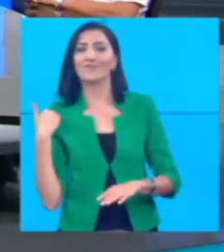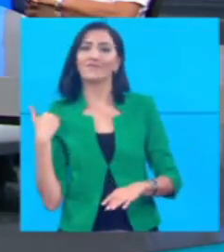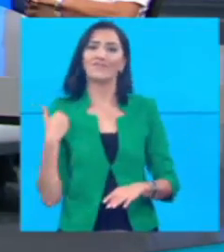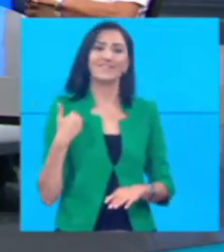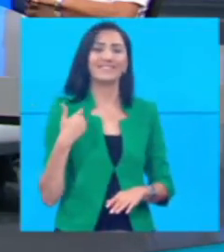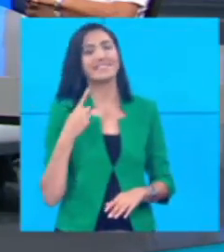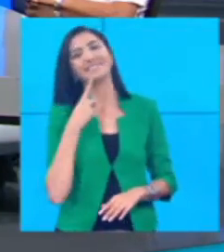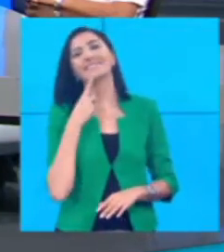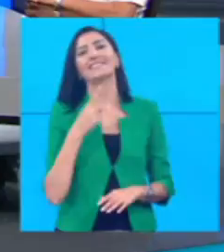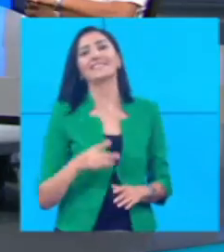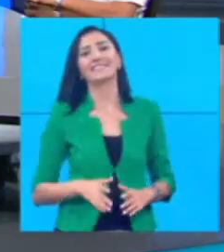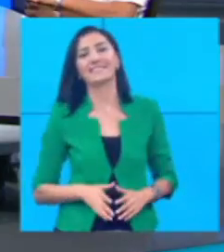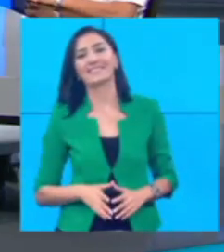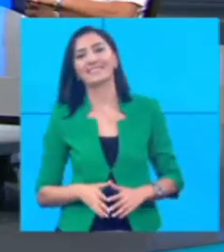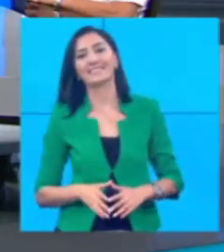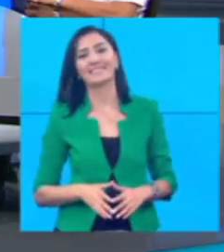işte. Tamam işte.